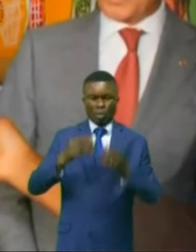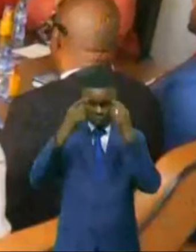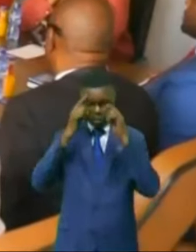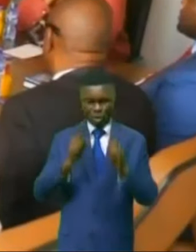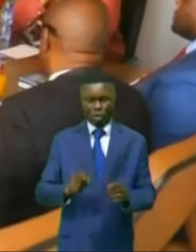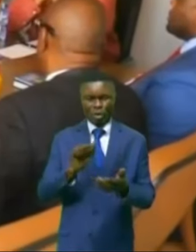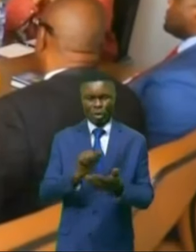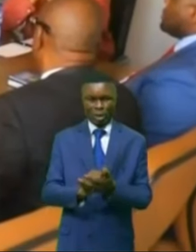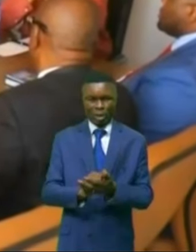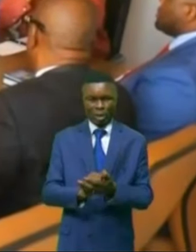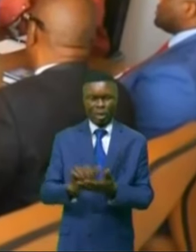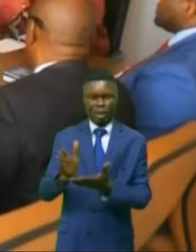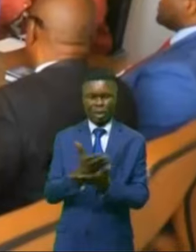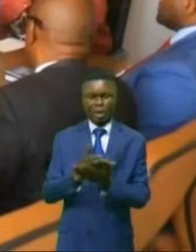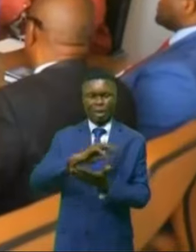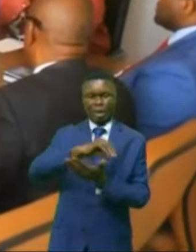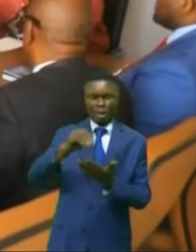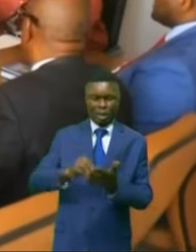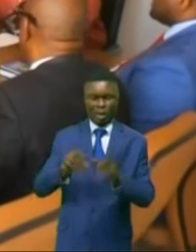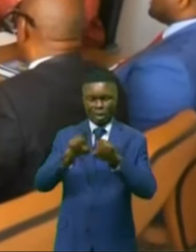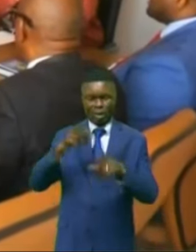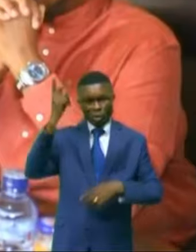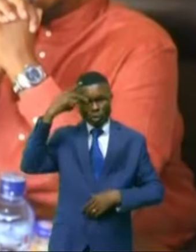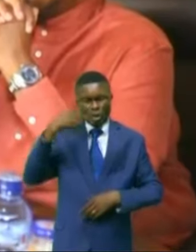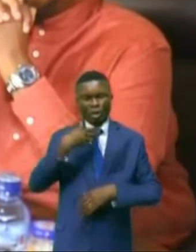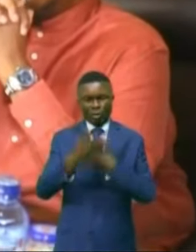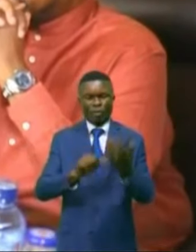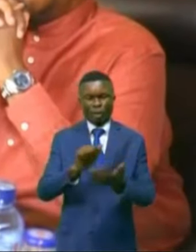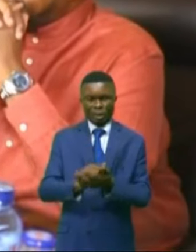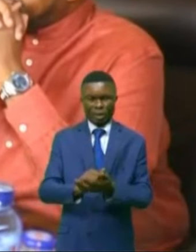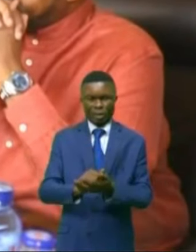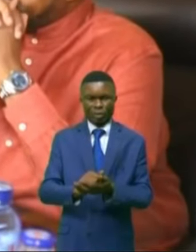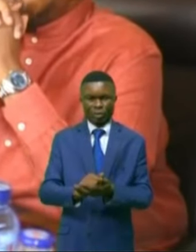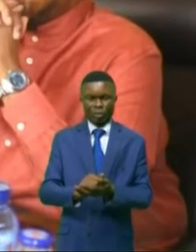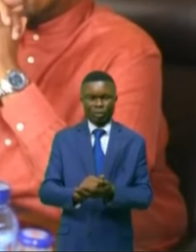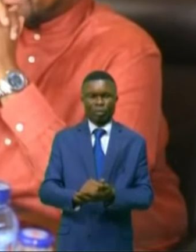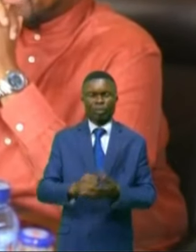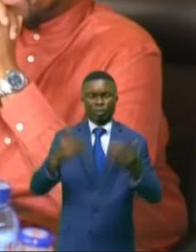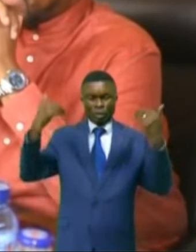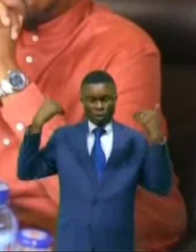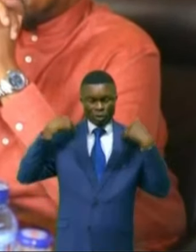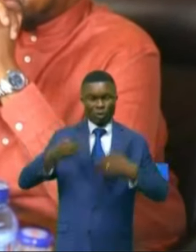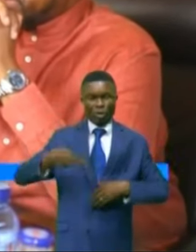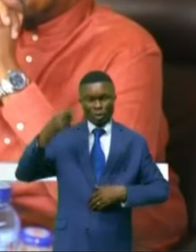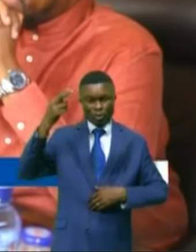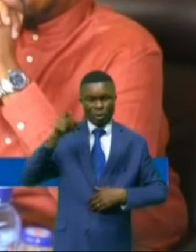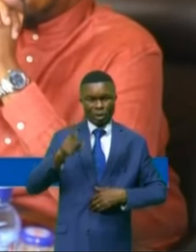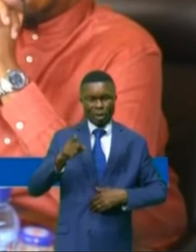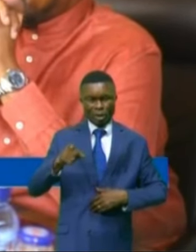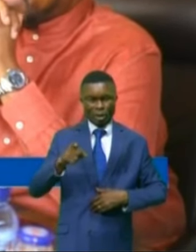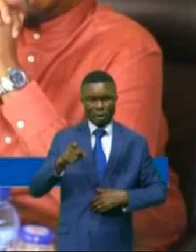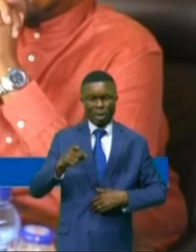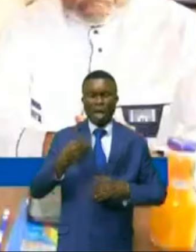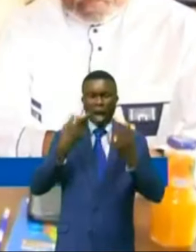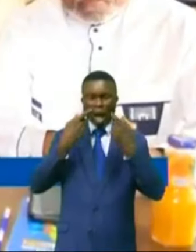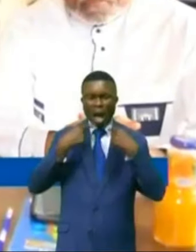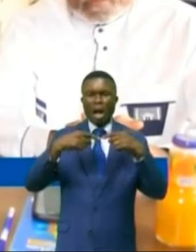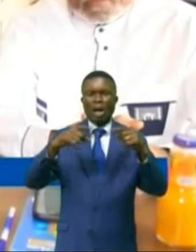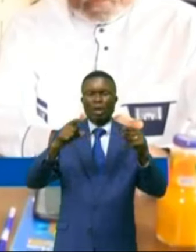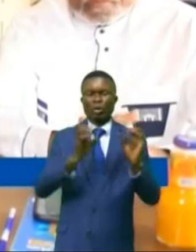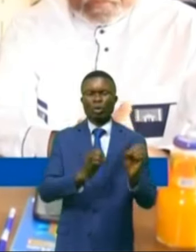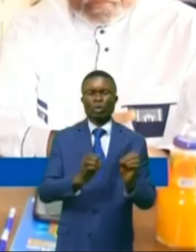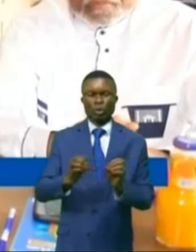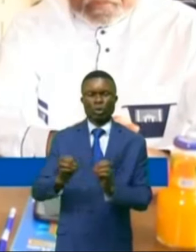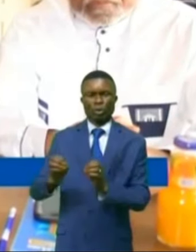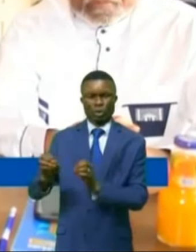là entre les centres et les politiques que nous puissions exercer. Les hôtes de Tony Kankou Chikou lui ont également annoncé